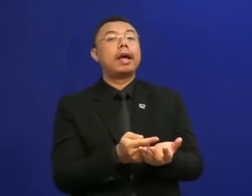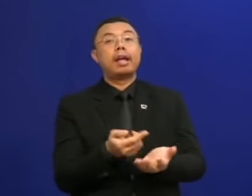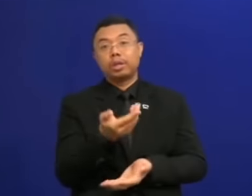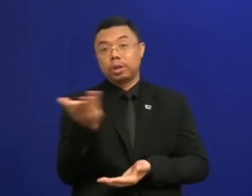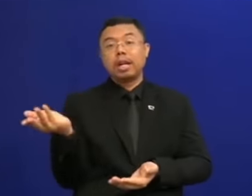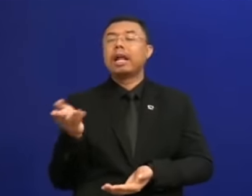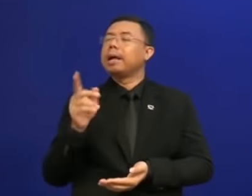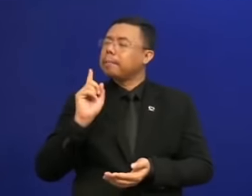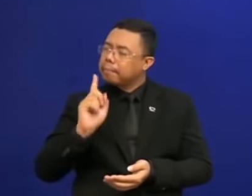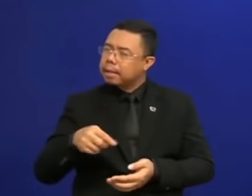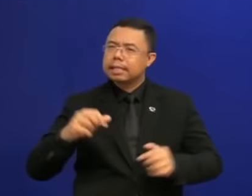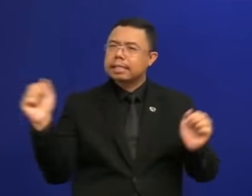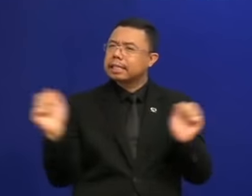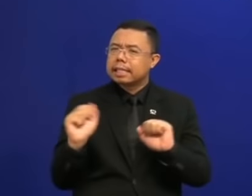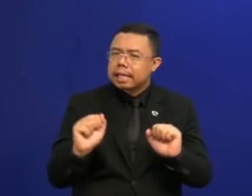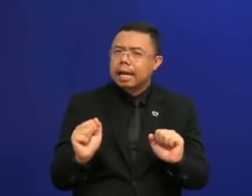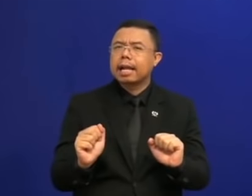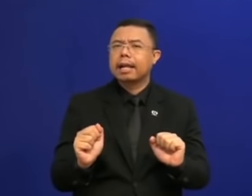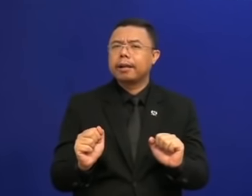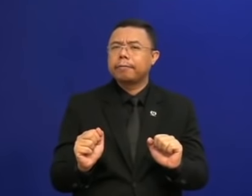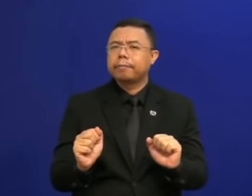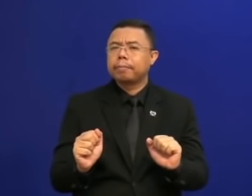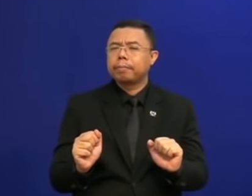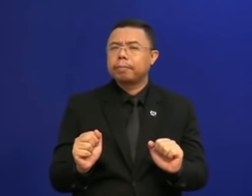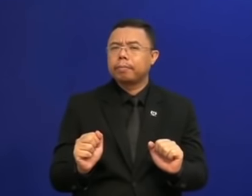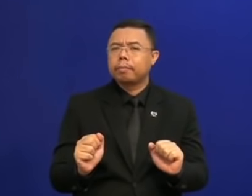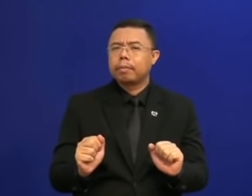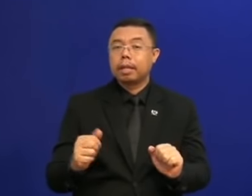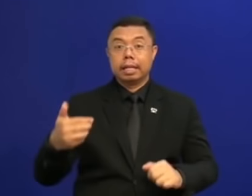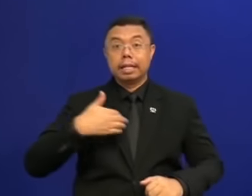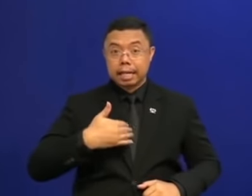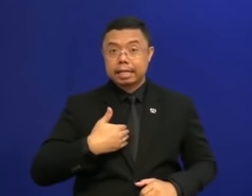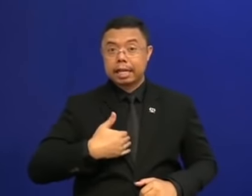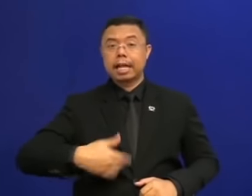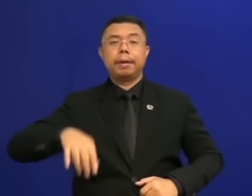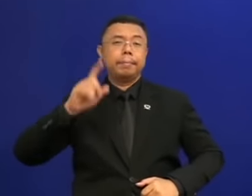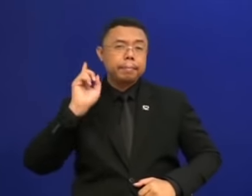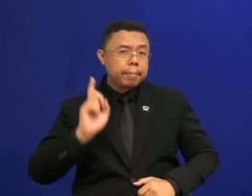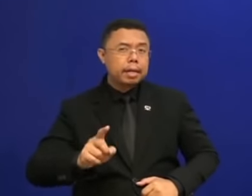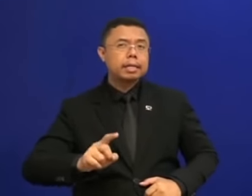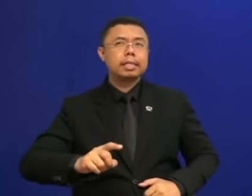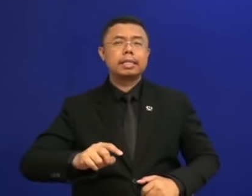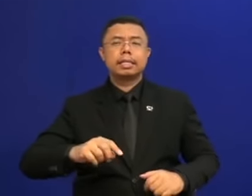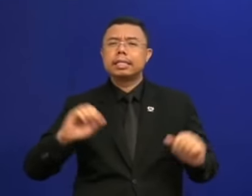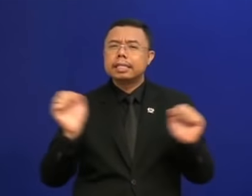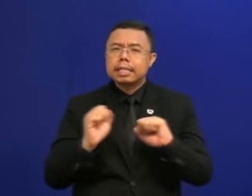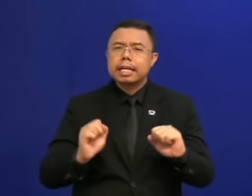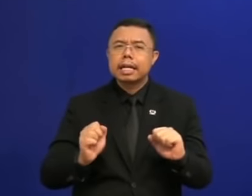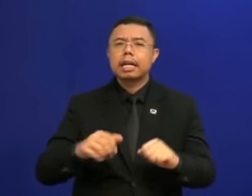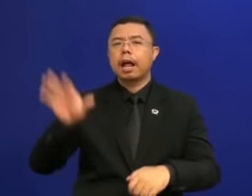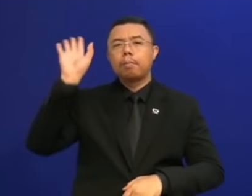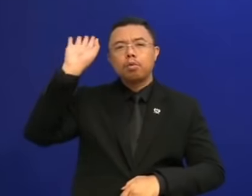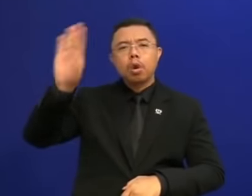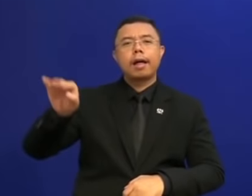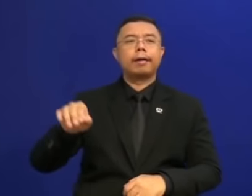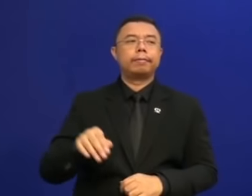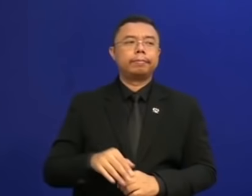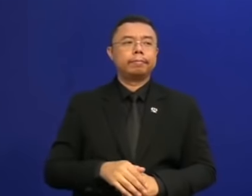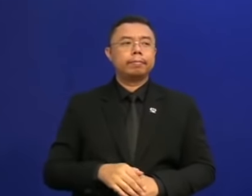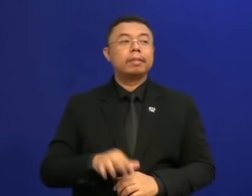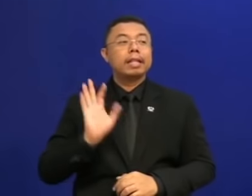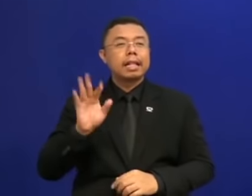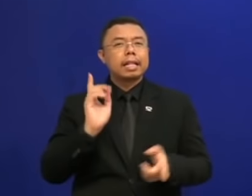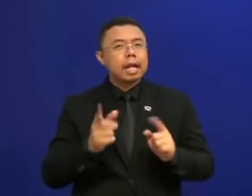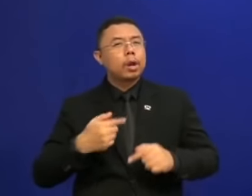Saudara kan segera, saudara ya, dan saya akan segera akan pulang.